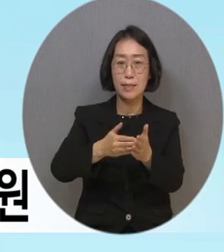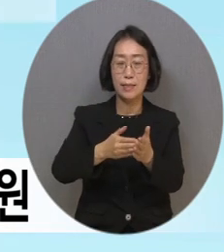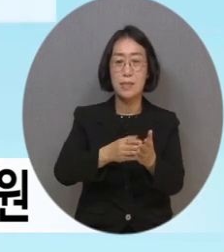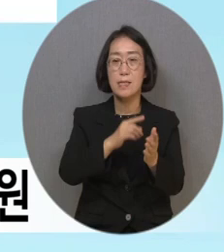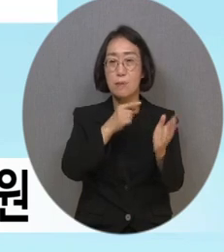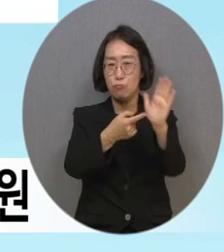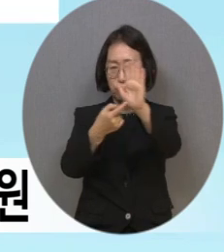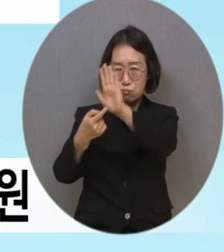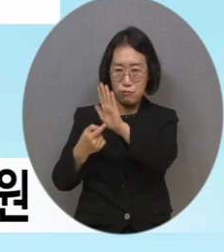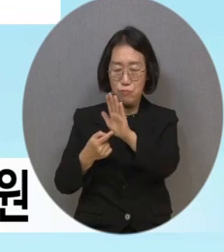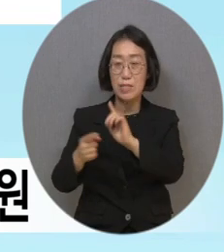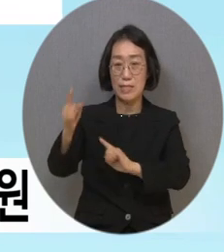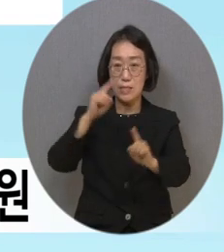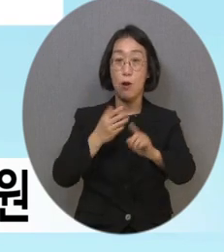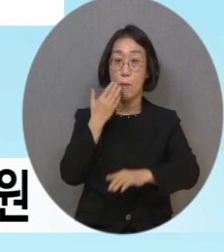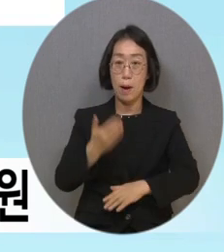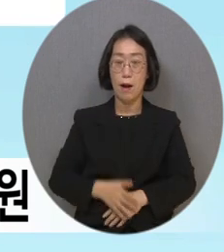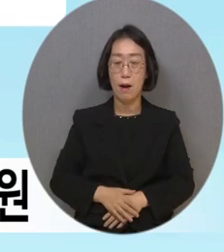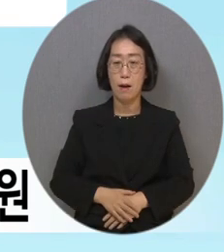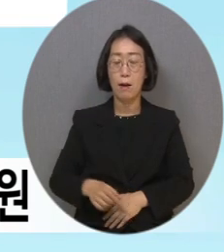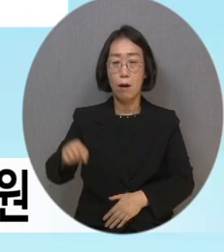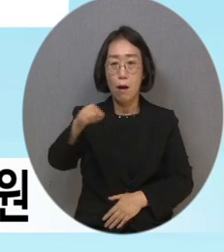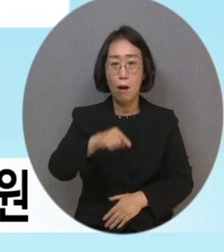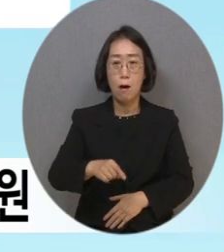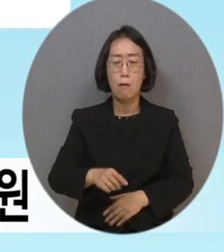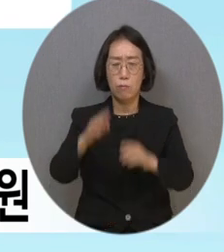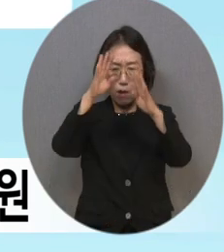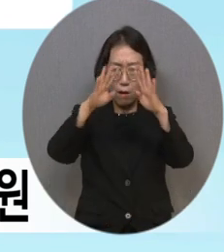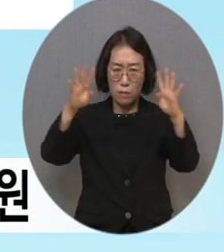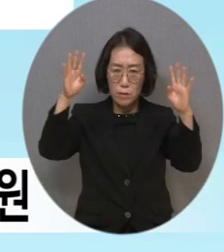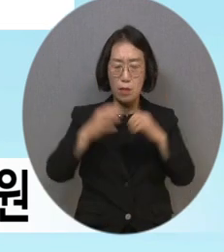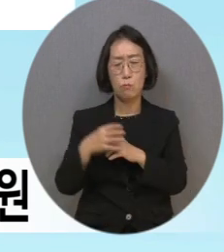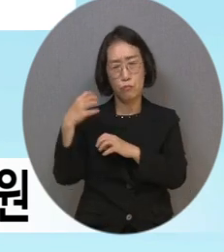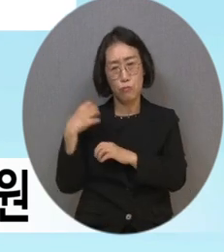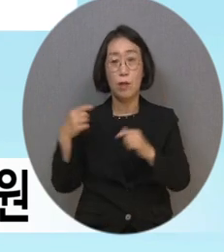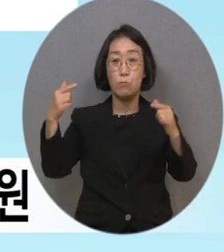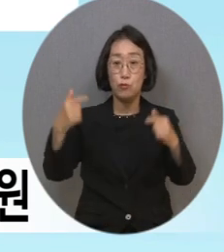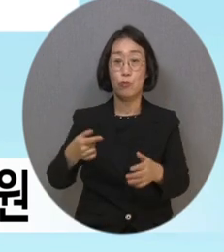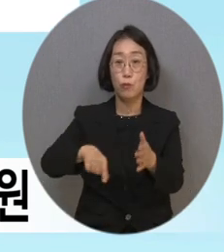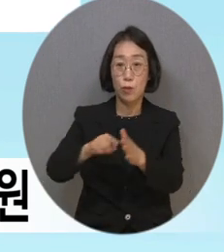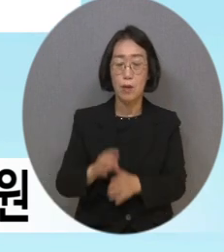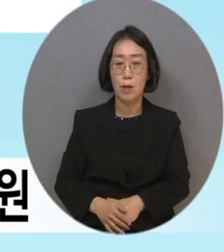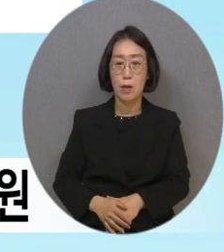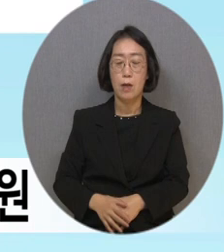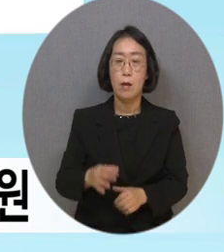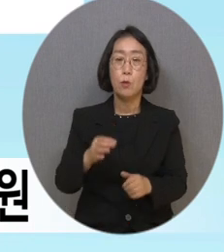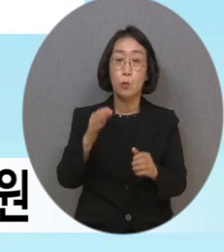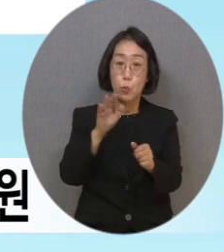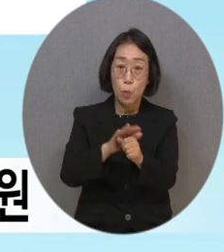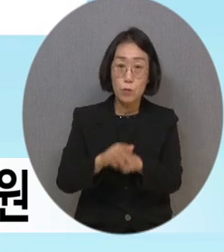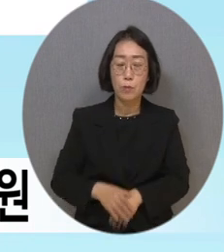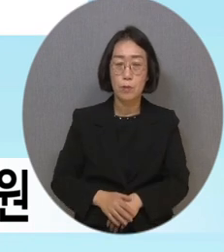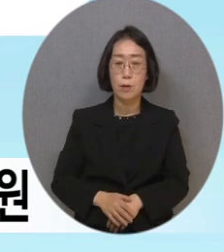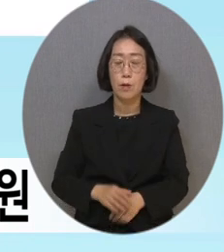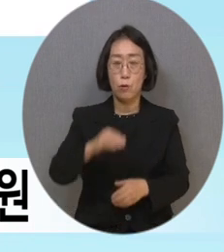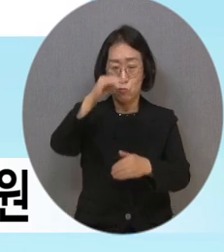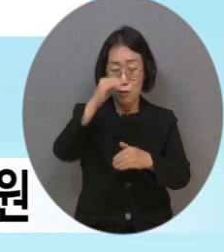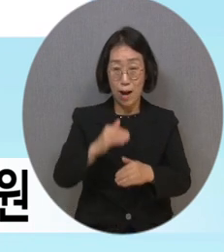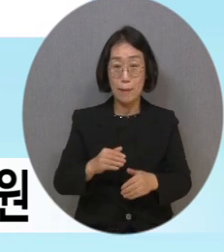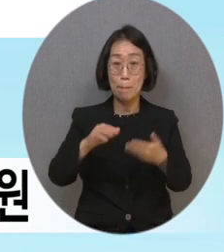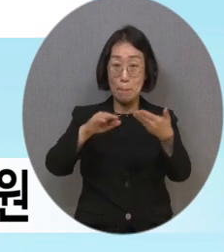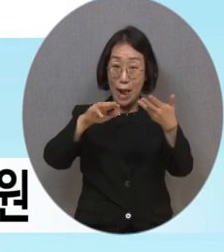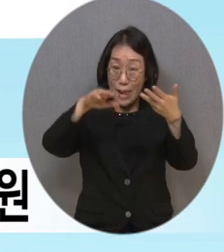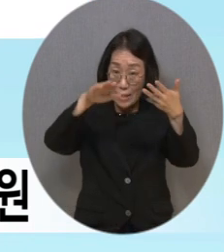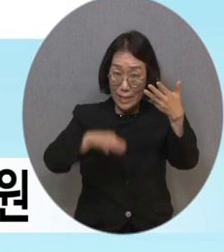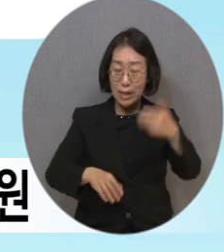접수합니다 국가장학금은 대학생의 등록금 부담을 완화하기 위해 학자금 지원 8구간 이하 대학생 중 성적